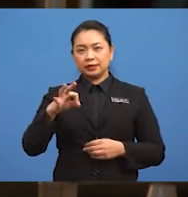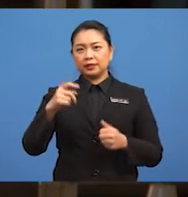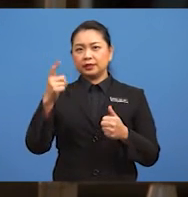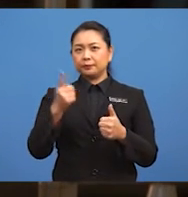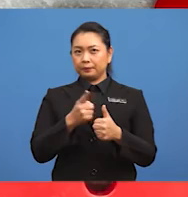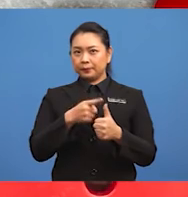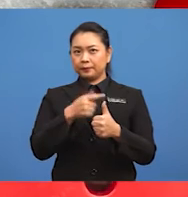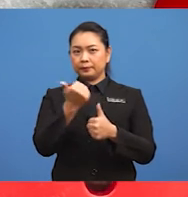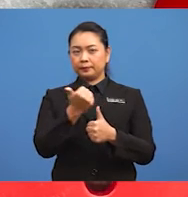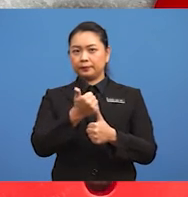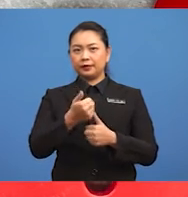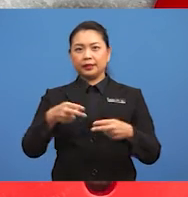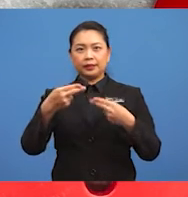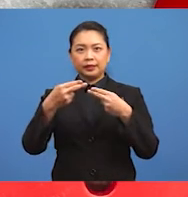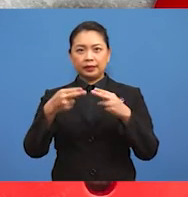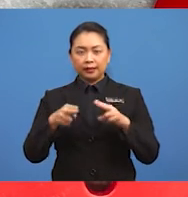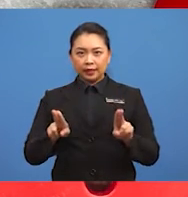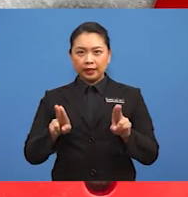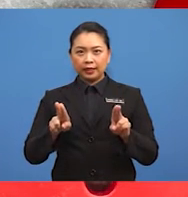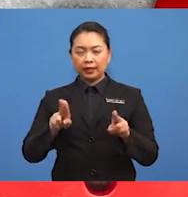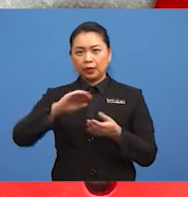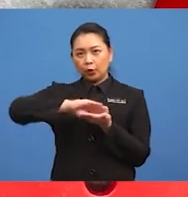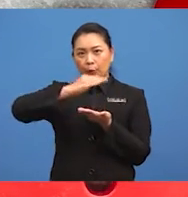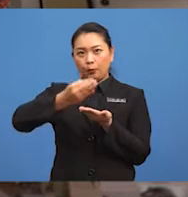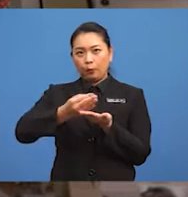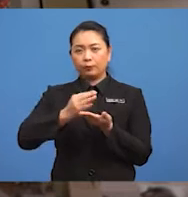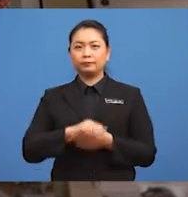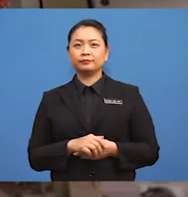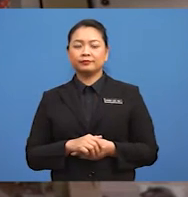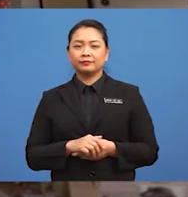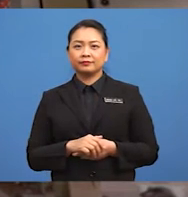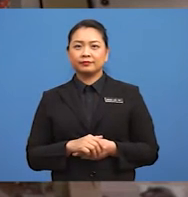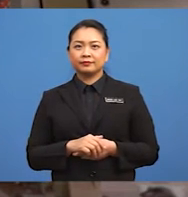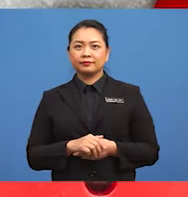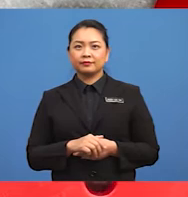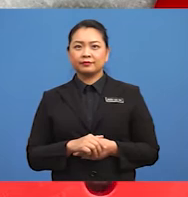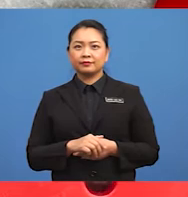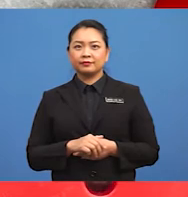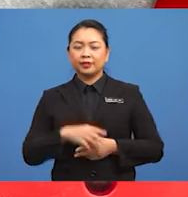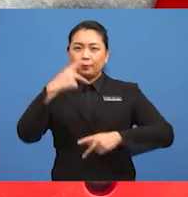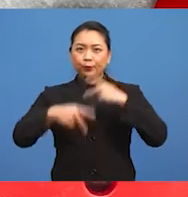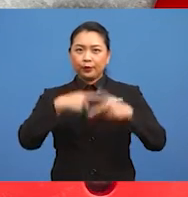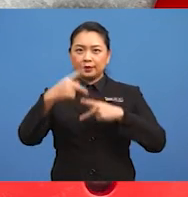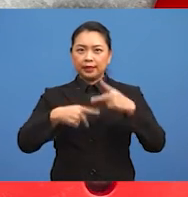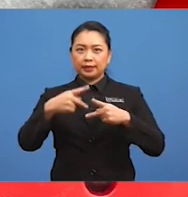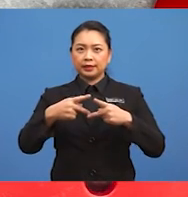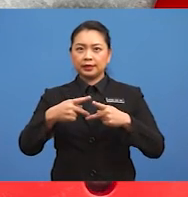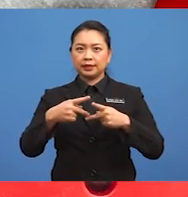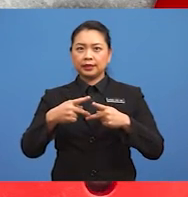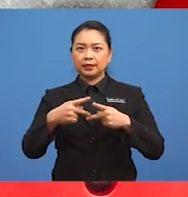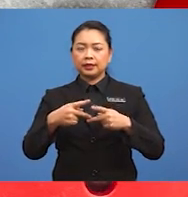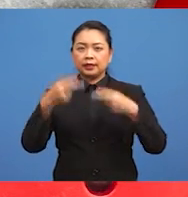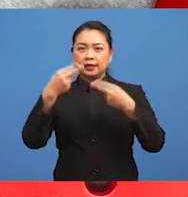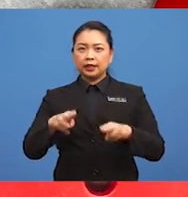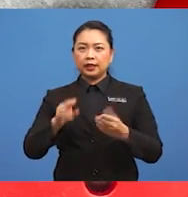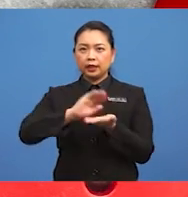pertama iaitu penghilangan gelembung. Penghilangan gelembung ialah proses mengurangkan